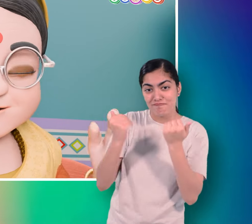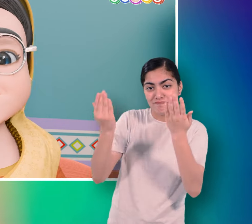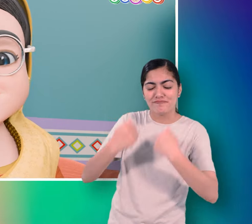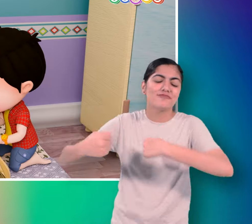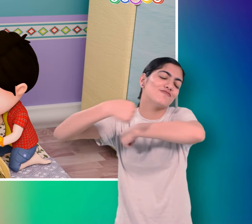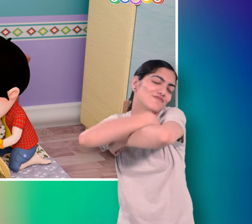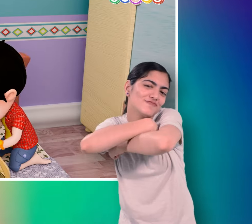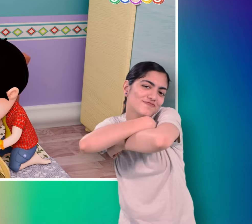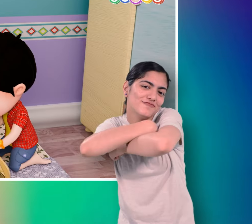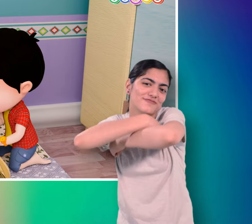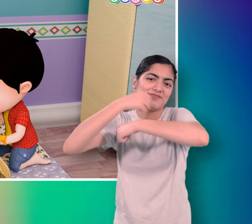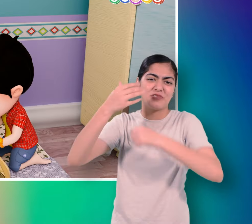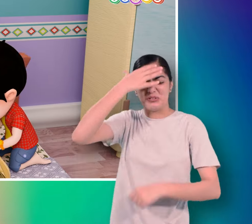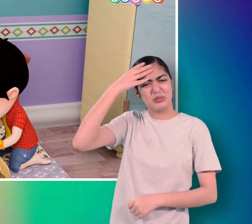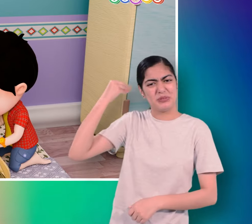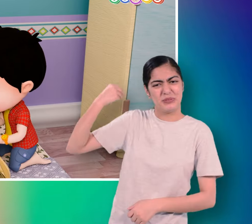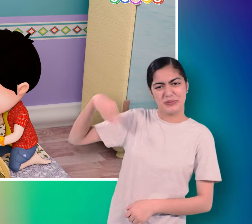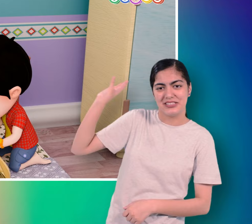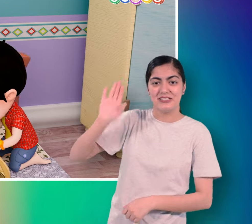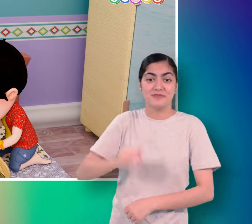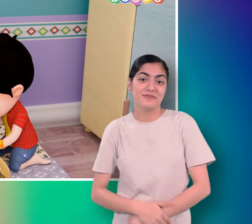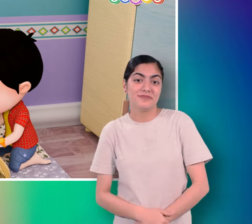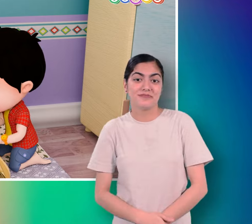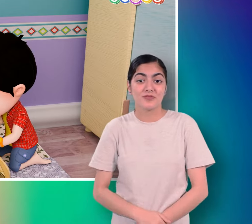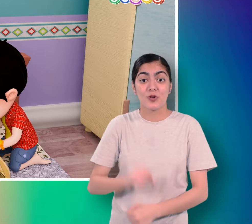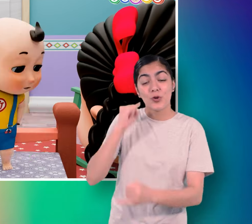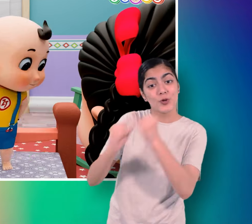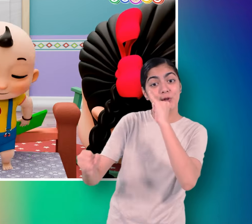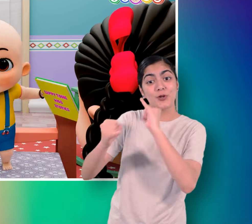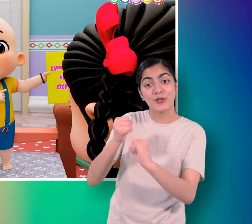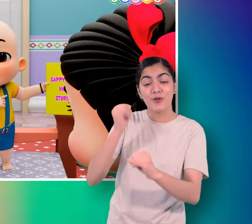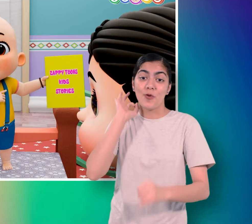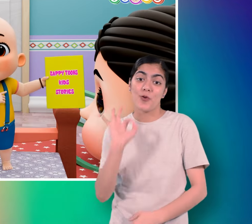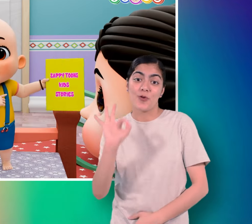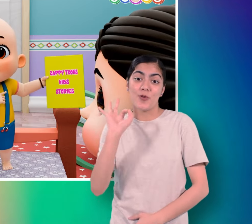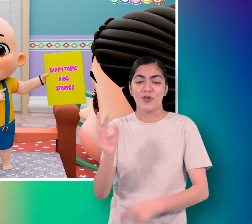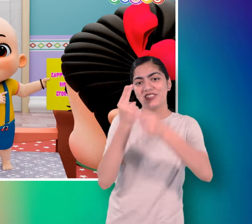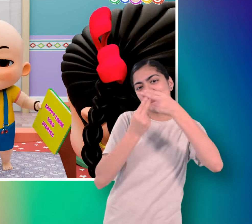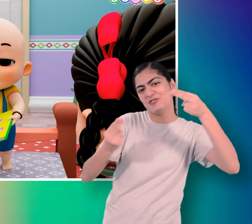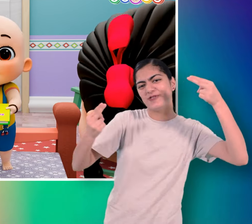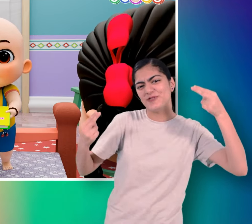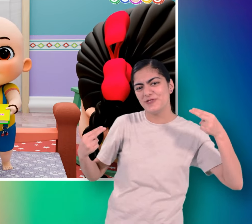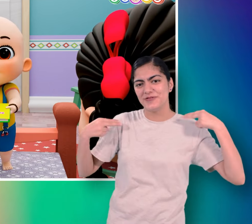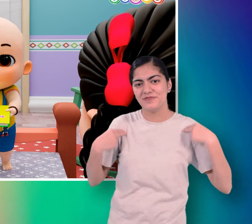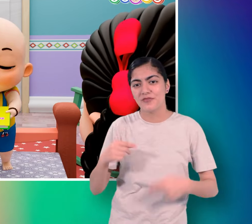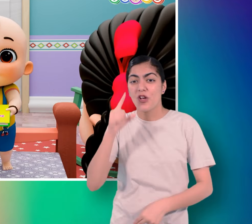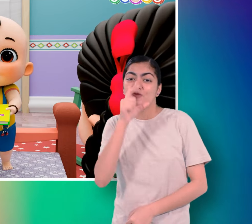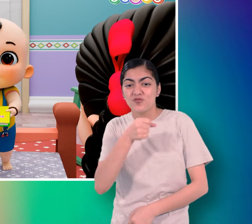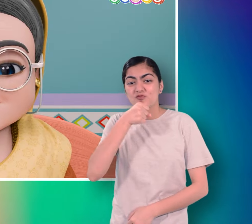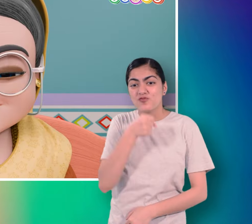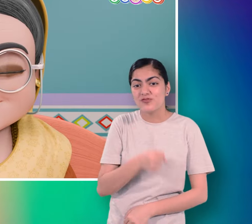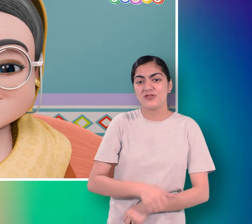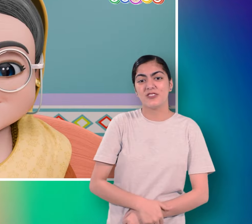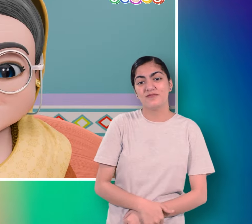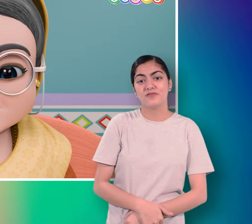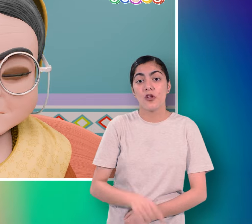ना गले लग जाओ दिल साफ करो ना अच्छी सी कहानी कोई हमको सुनाओ